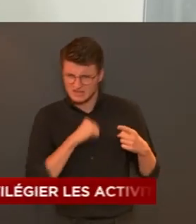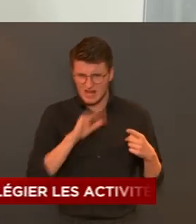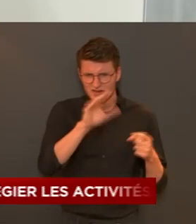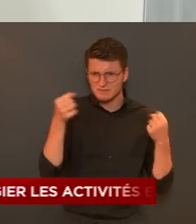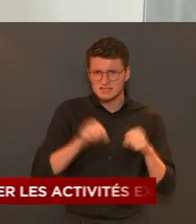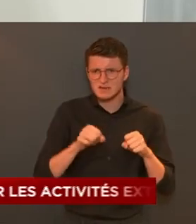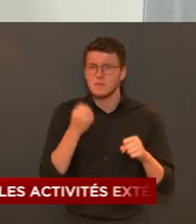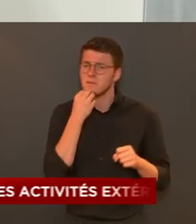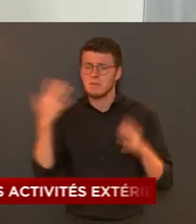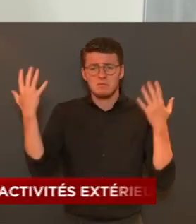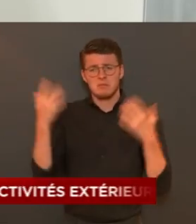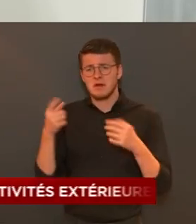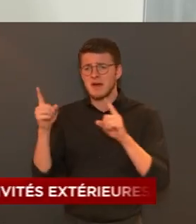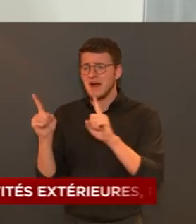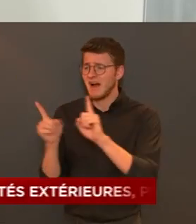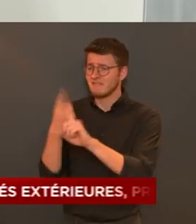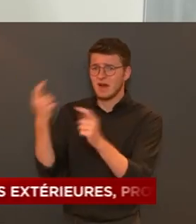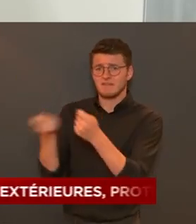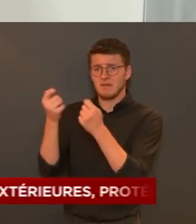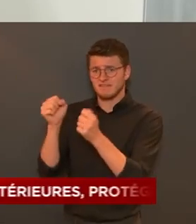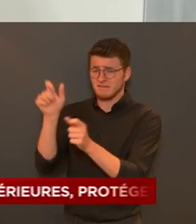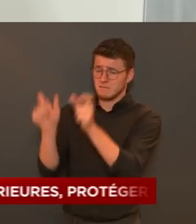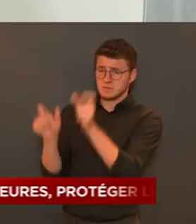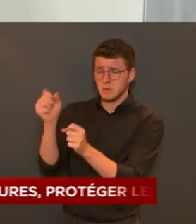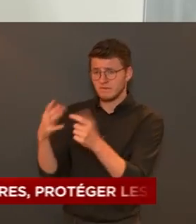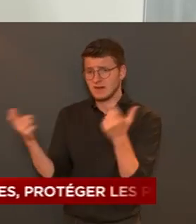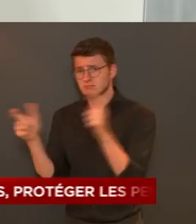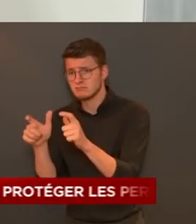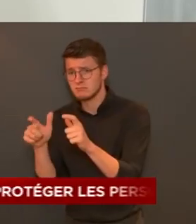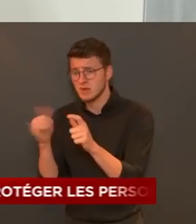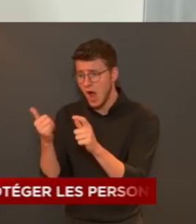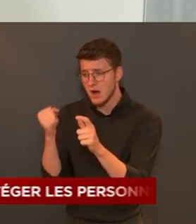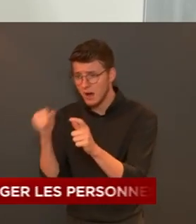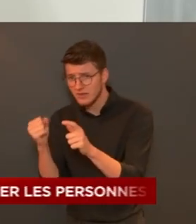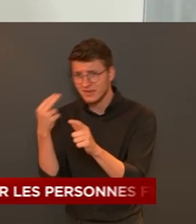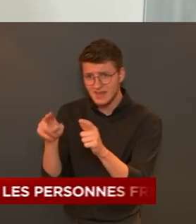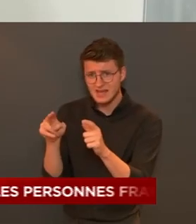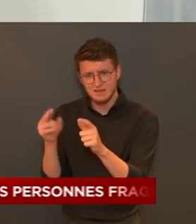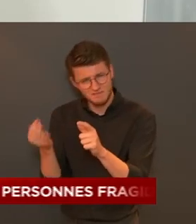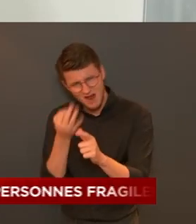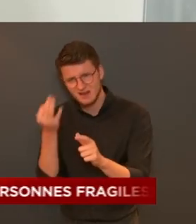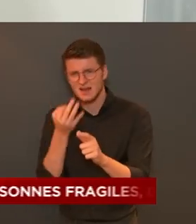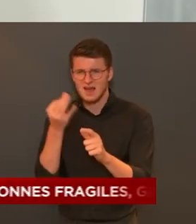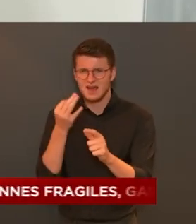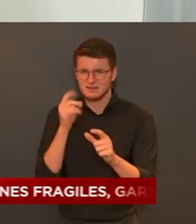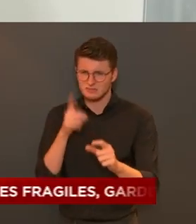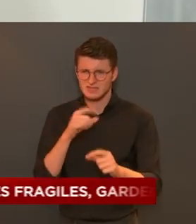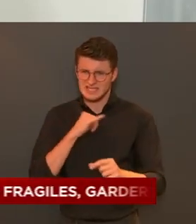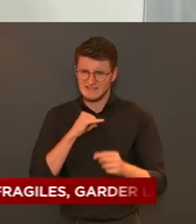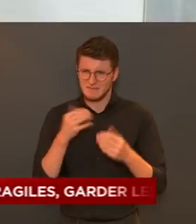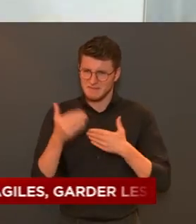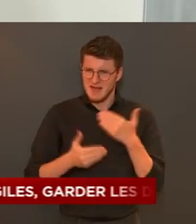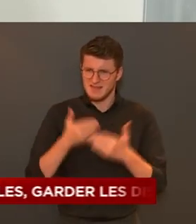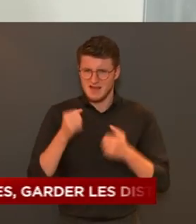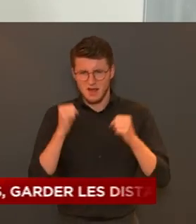rapprochés ou un événement d'autant de personnes peut être organisé ou pas. Donc il sera très